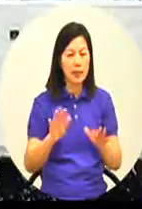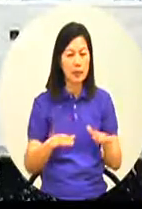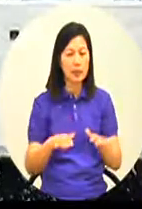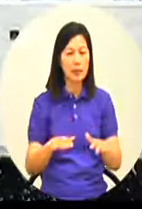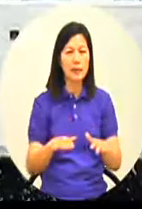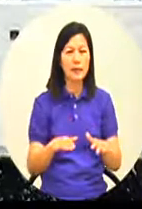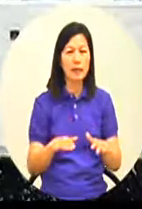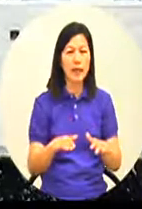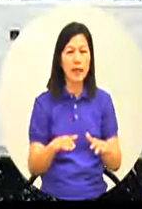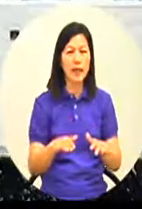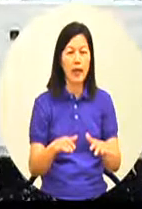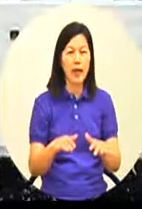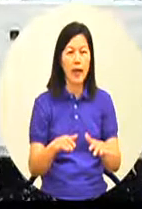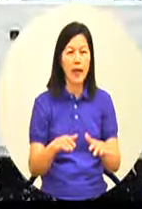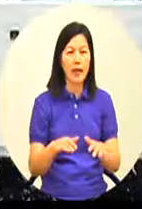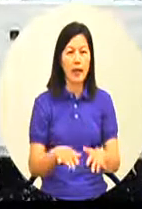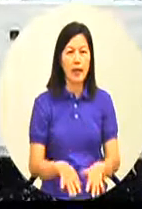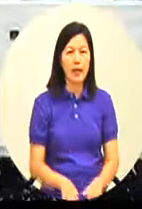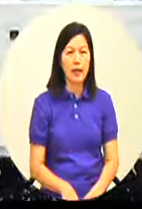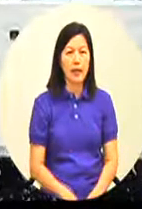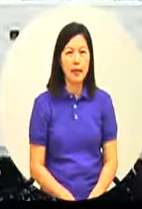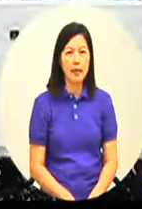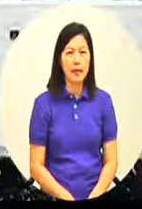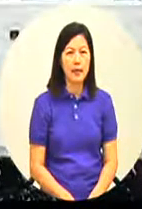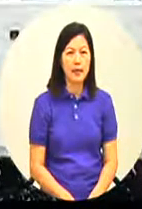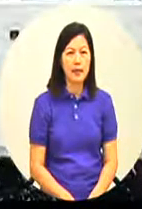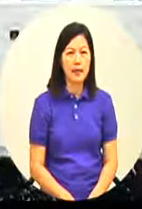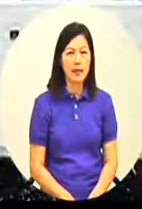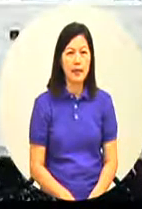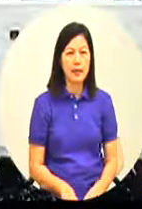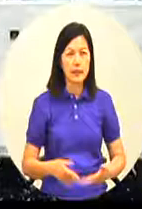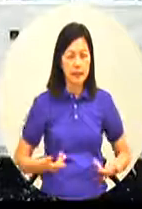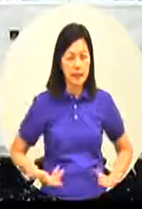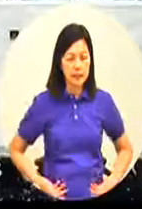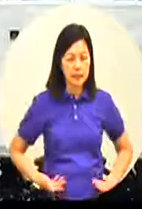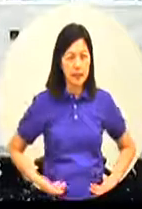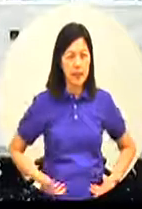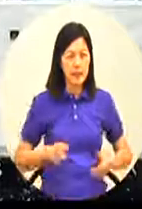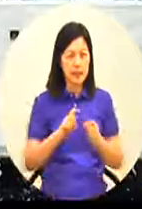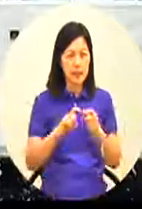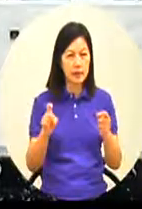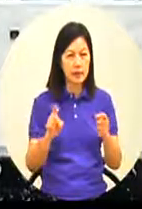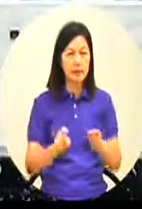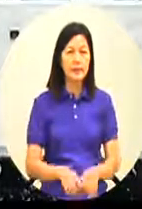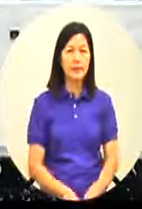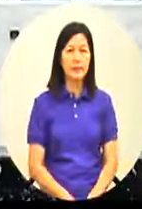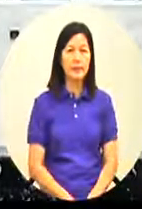在路中，所以我们现在先休息10分钟，谢谢。